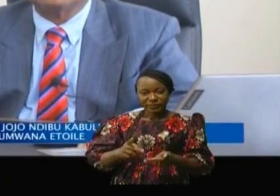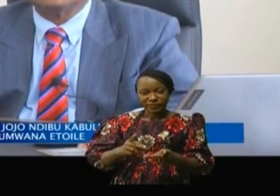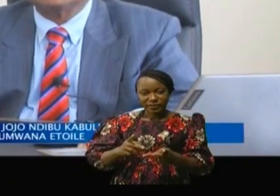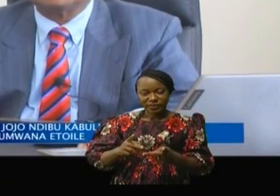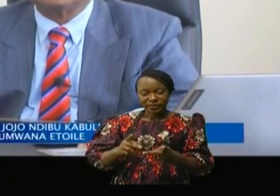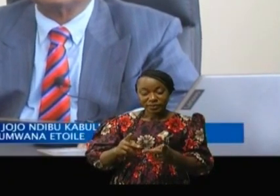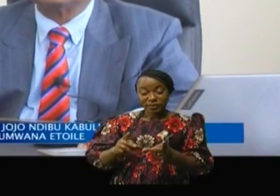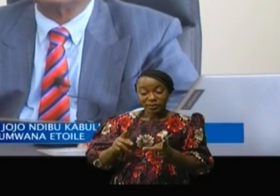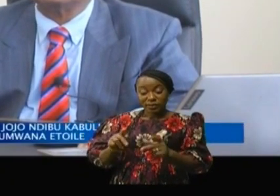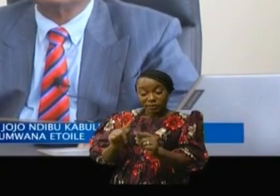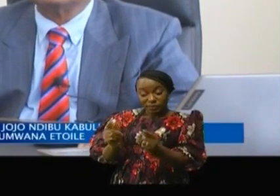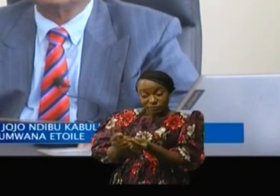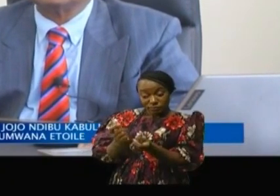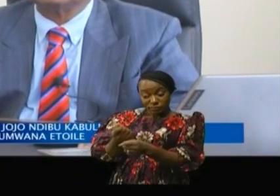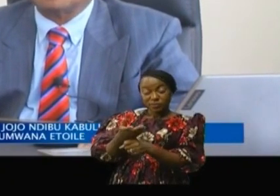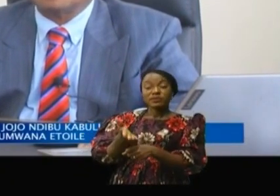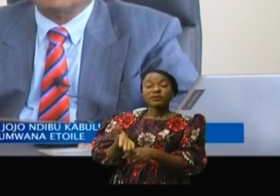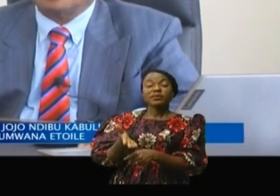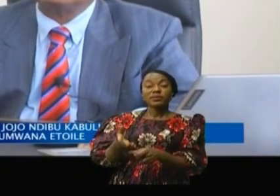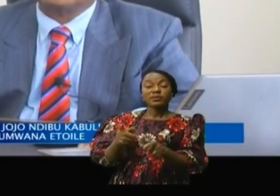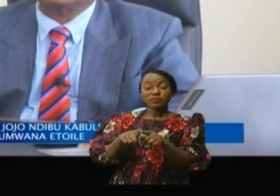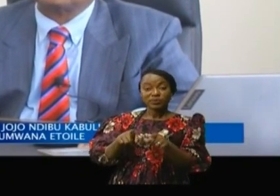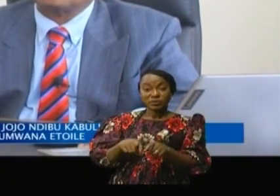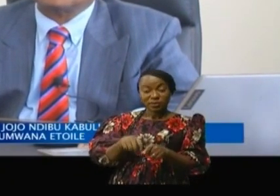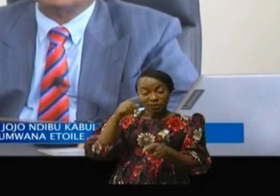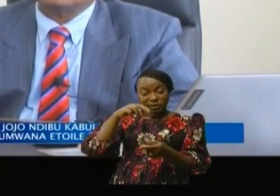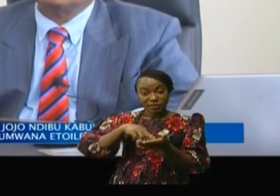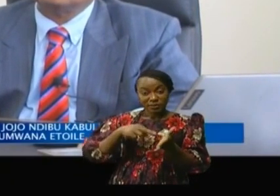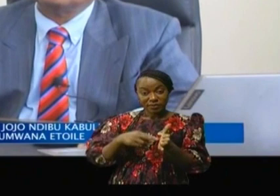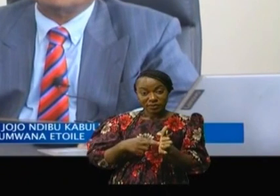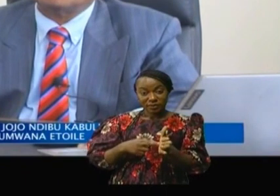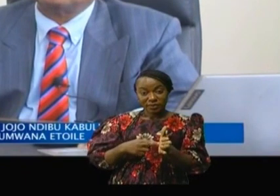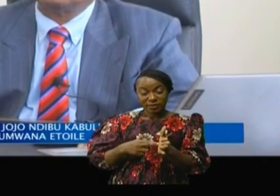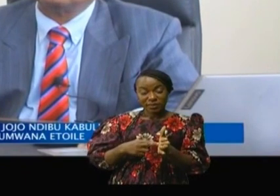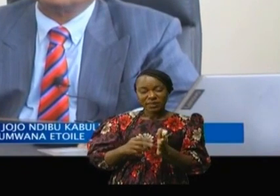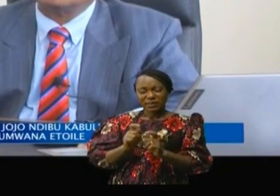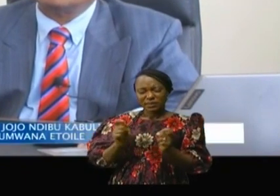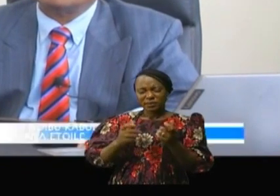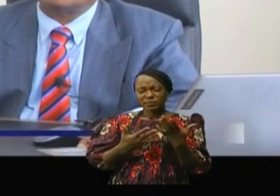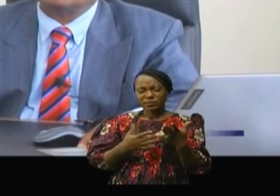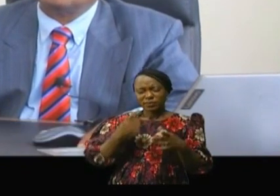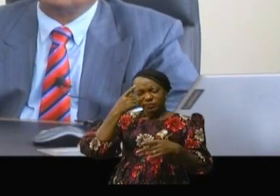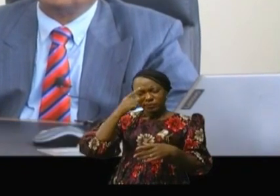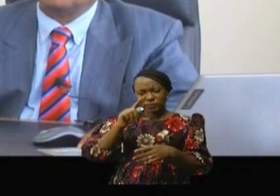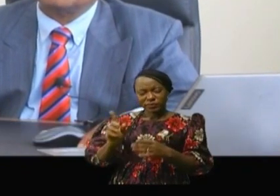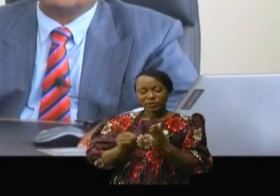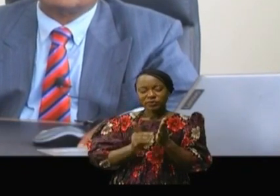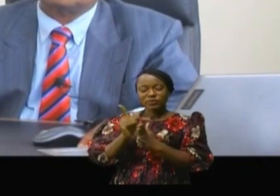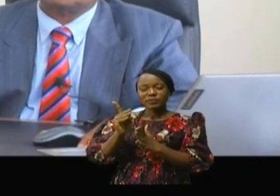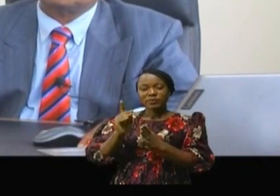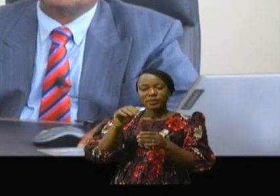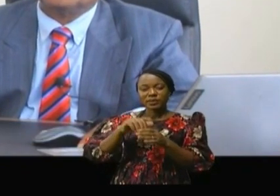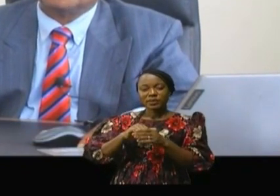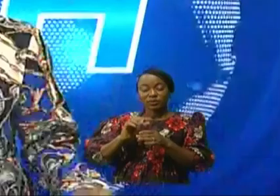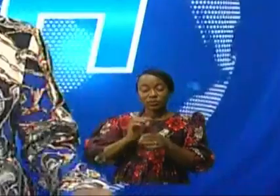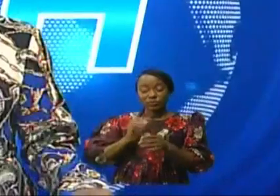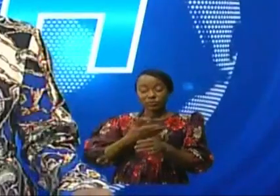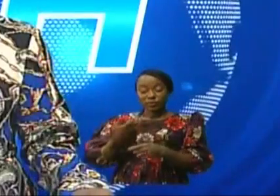staff qui constitue, n'est-ce pas, un facteur clé pour le développement de cette